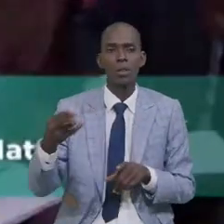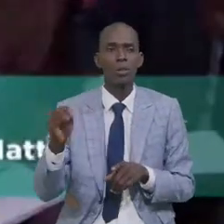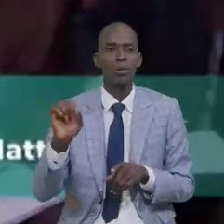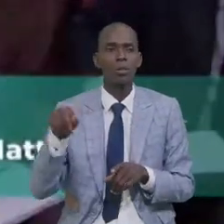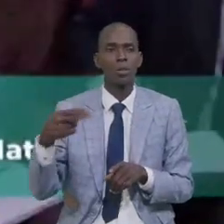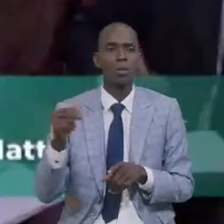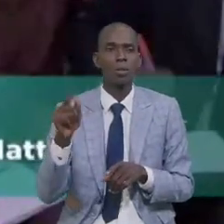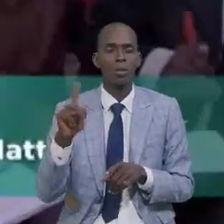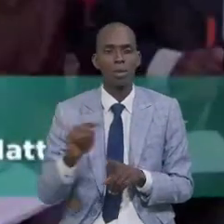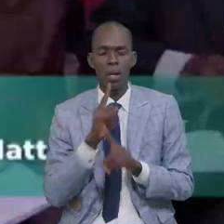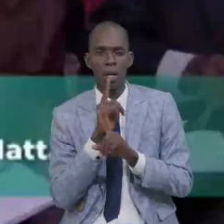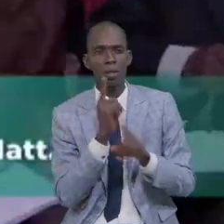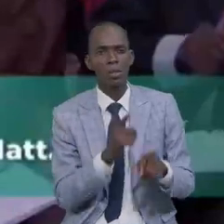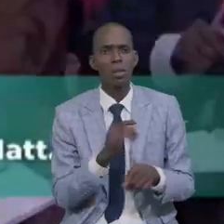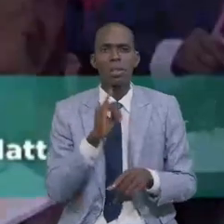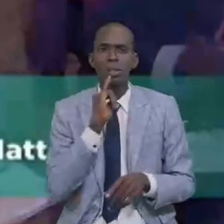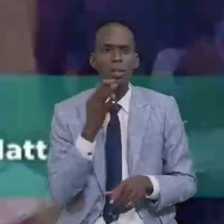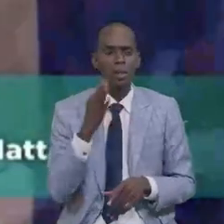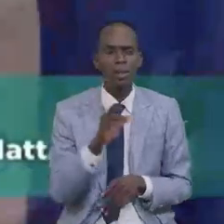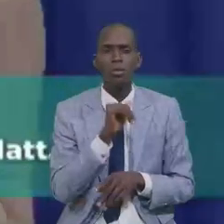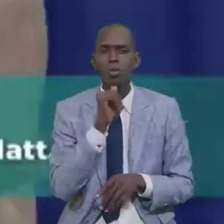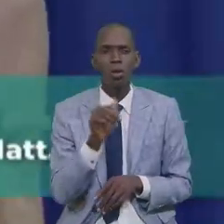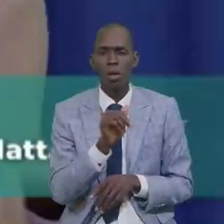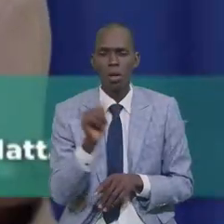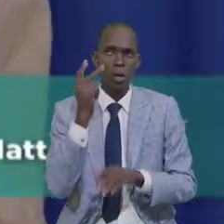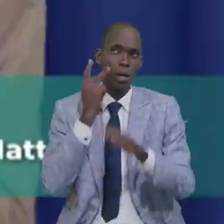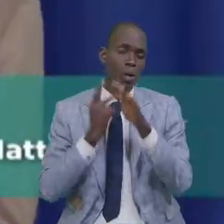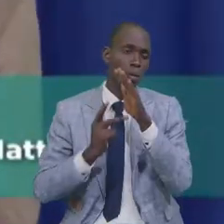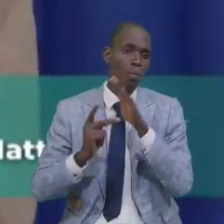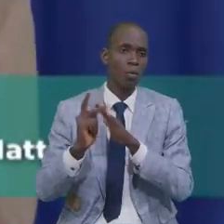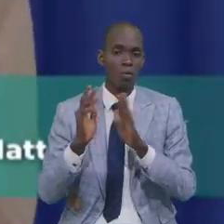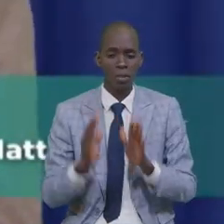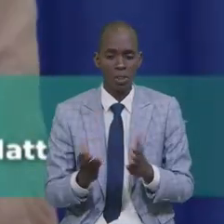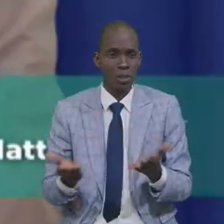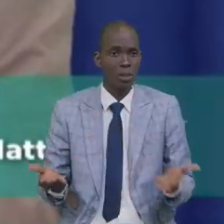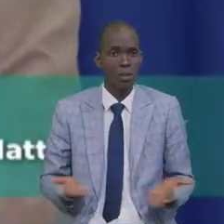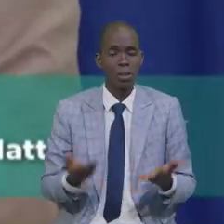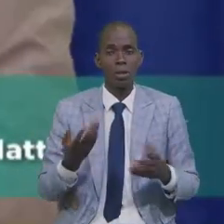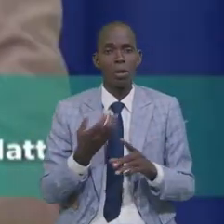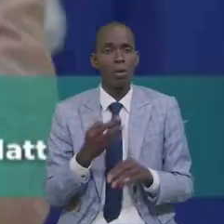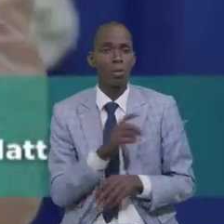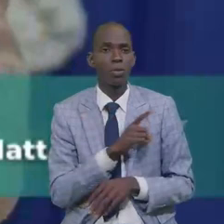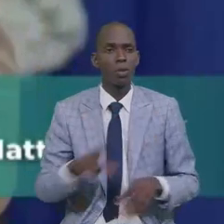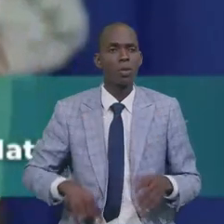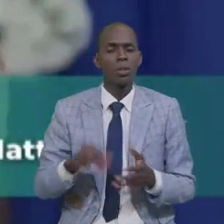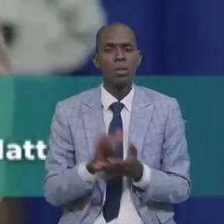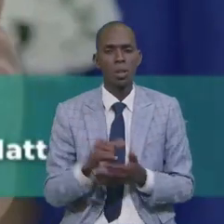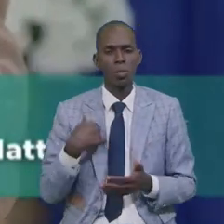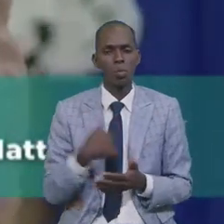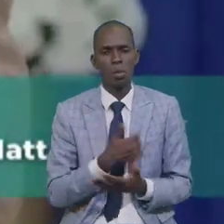Mais Josaphat dit, n'y a-t-il ici aucun prophète de l'Éternel par qui nous